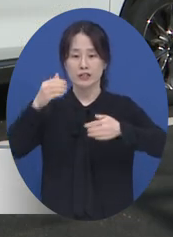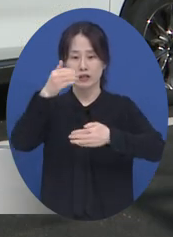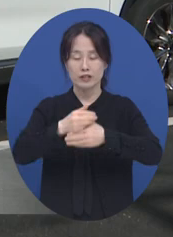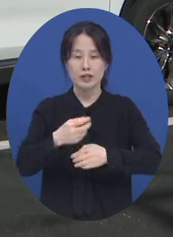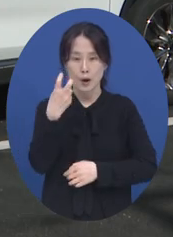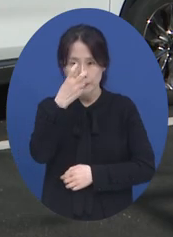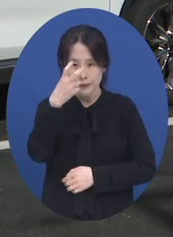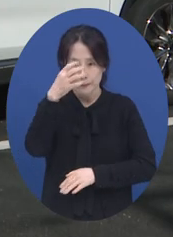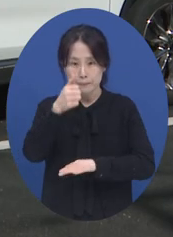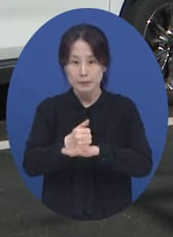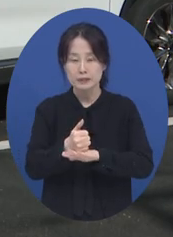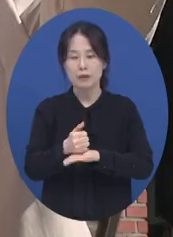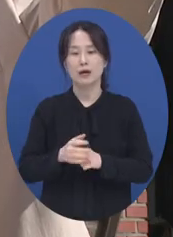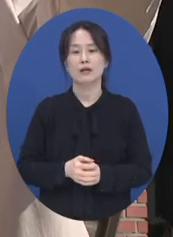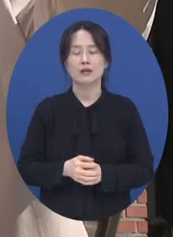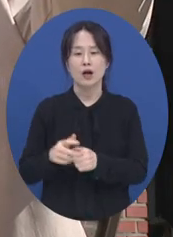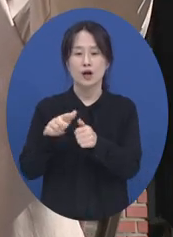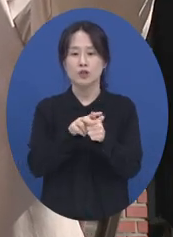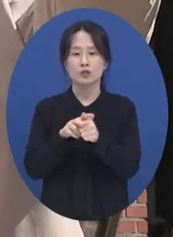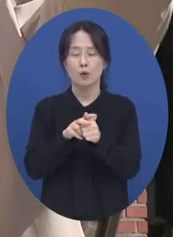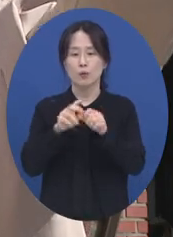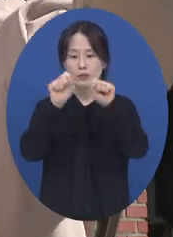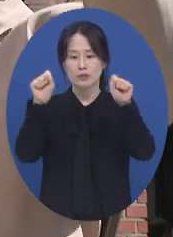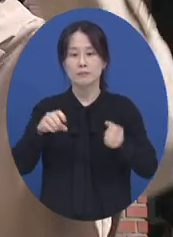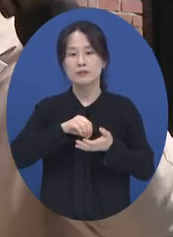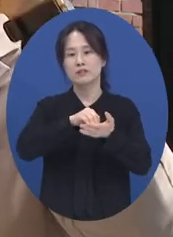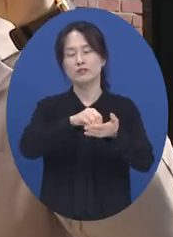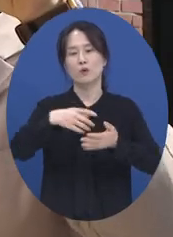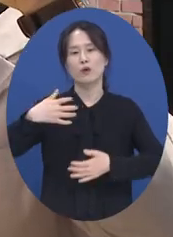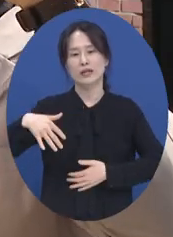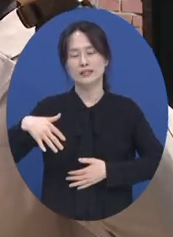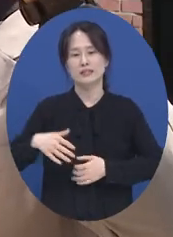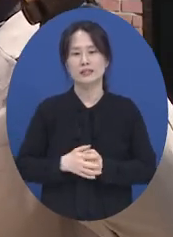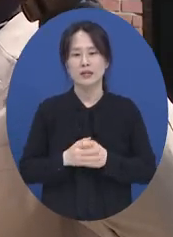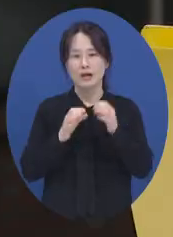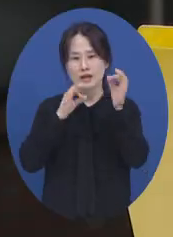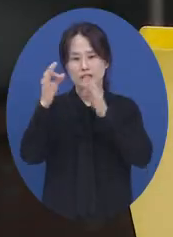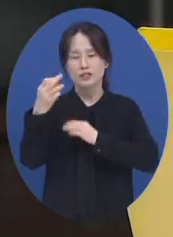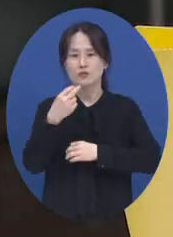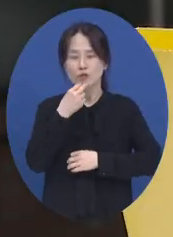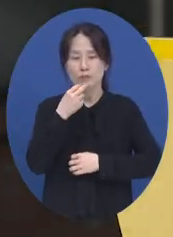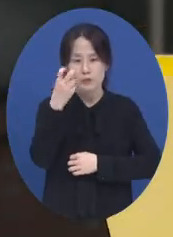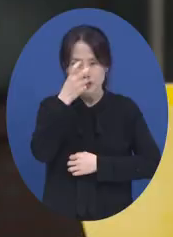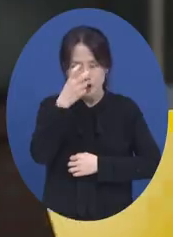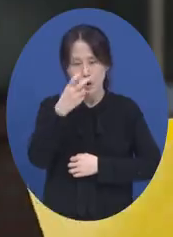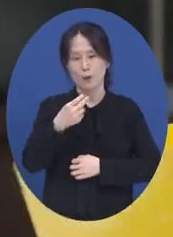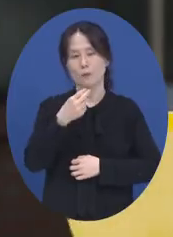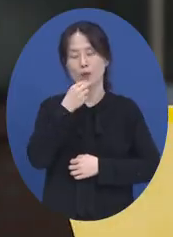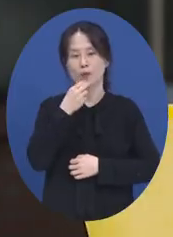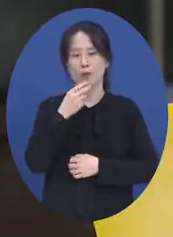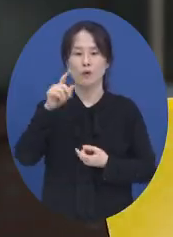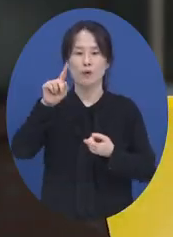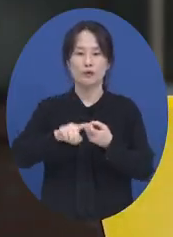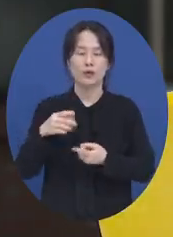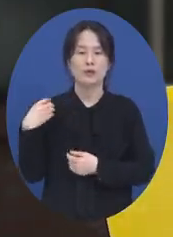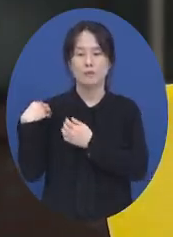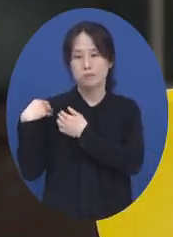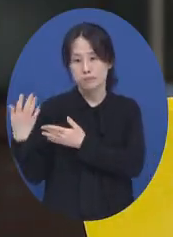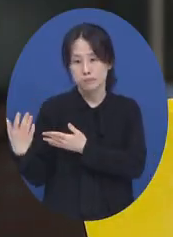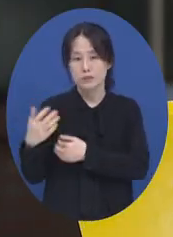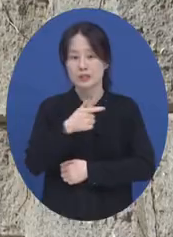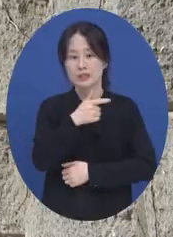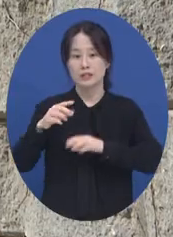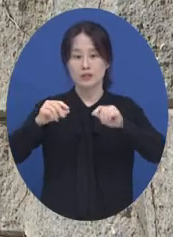특정 검사를 실시한 결과 시설물 정보 관리 시스템에 등록되지 않아 안전점검이 제대로 이루어지지 않고 방치돼 있던